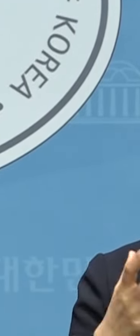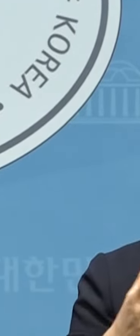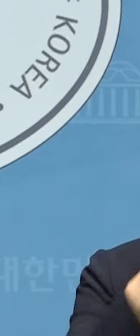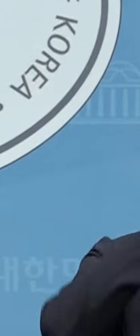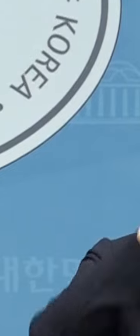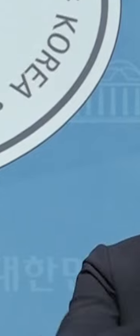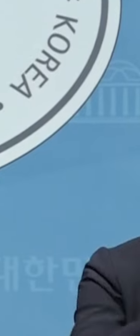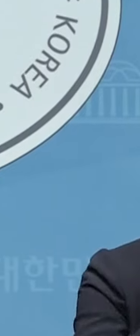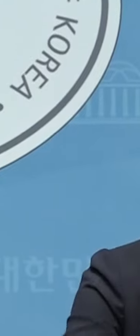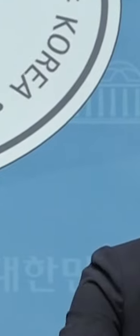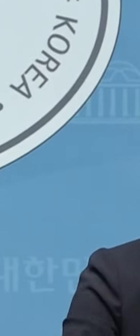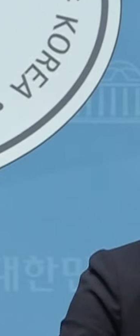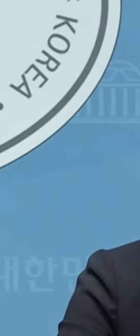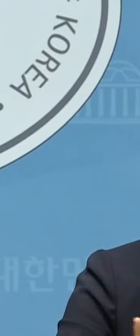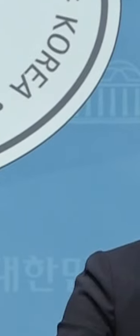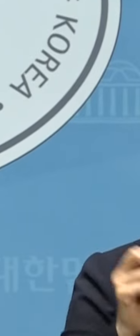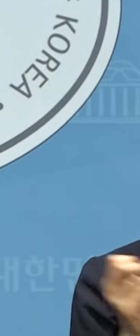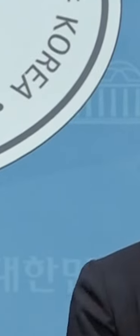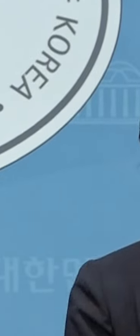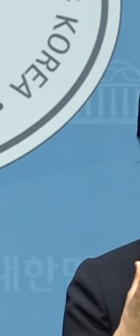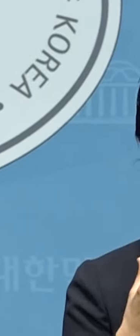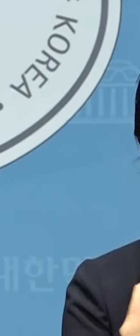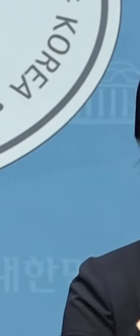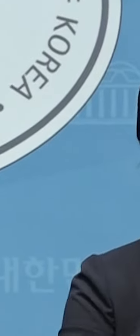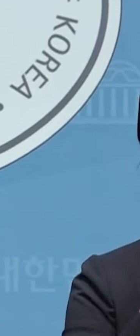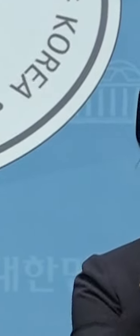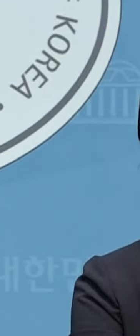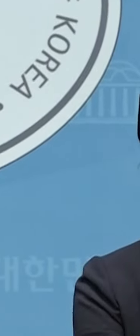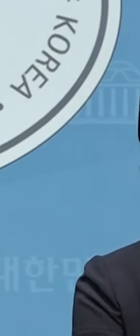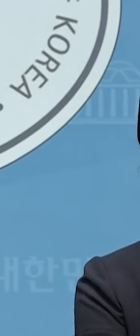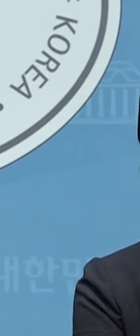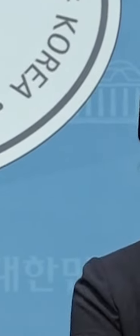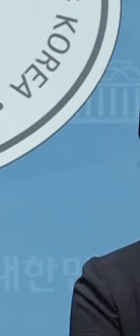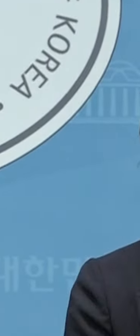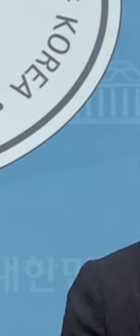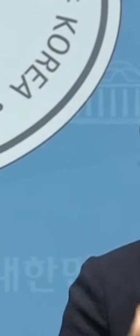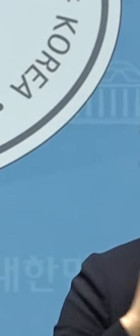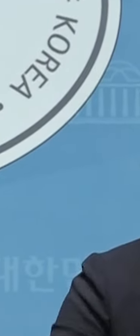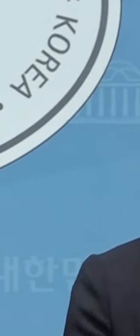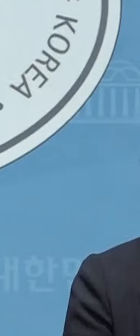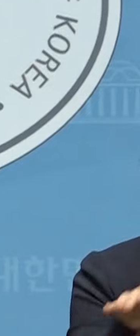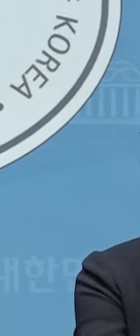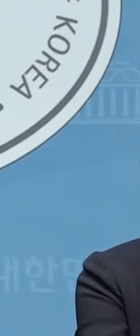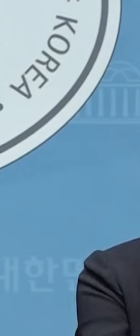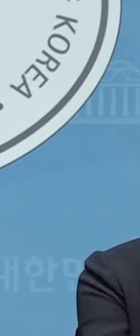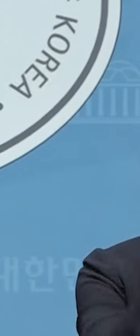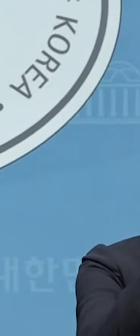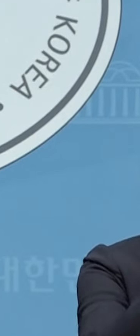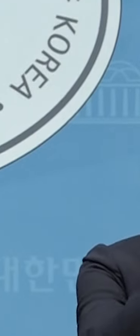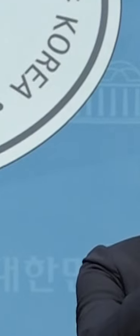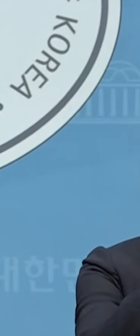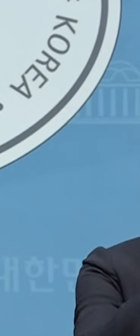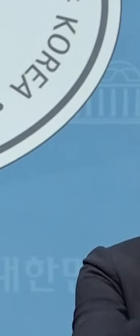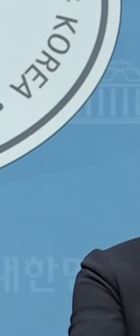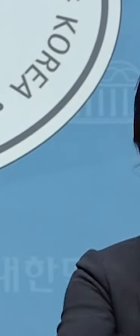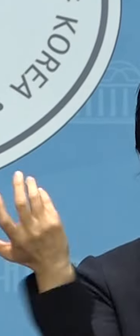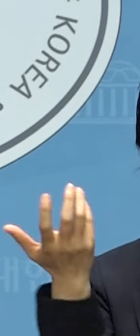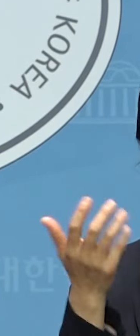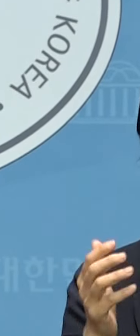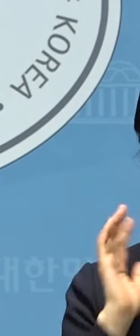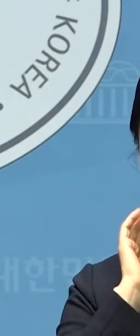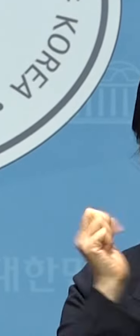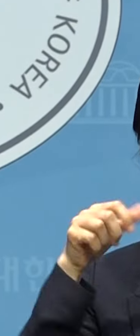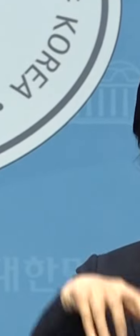낭비하고 안보 공백까지 초래했습니다 멀쩡한 국방부 건물을 빼앗아 대통령실로 바꾸며